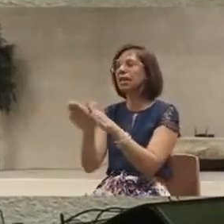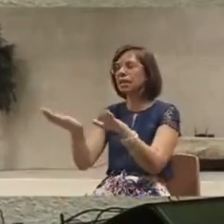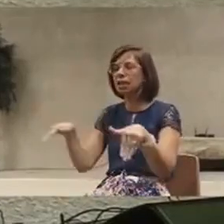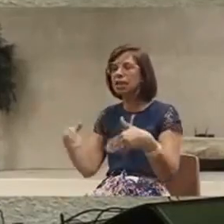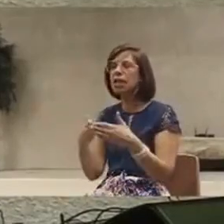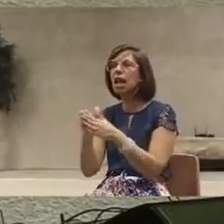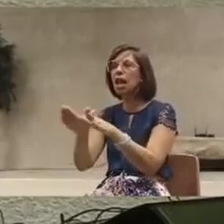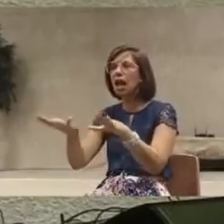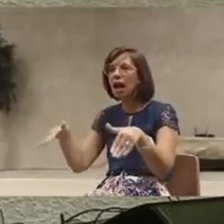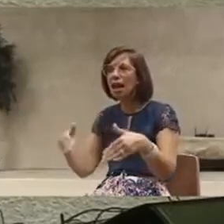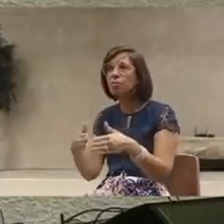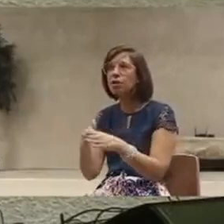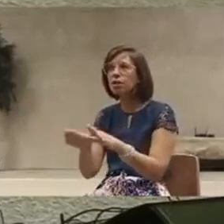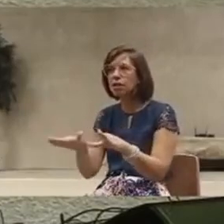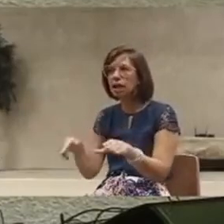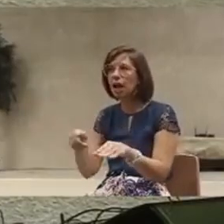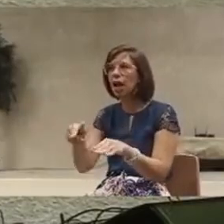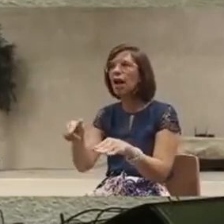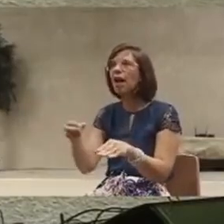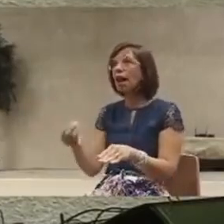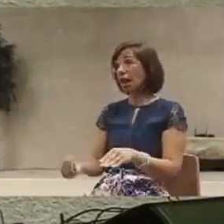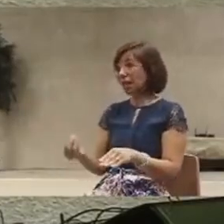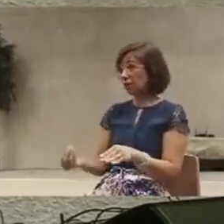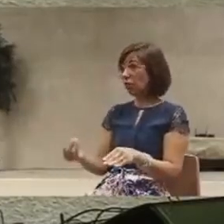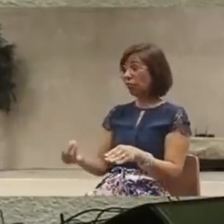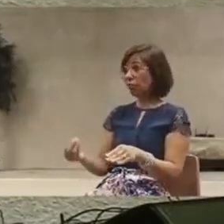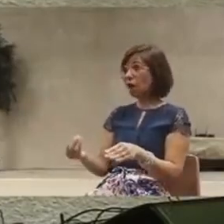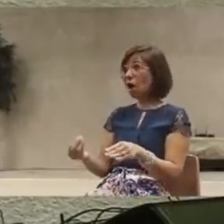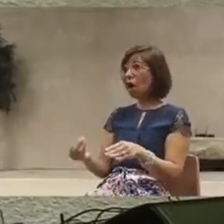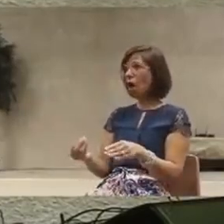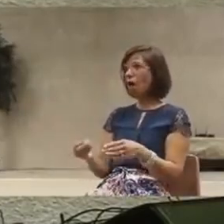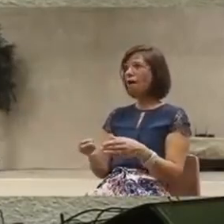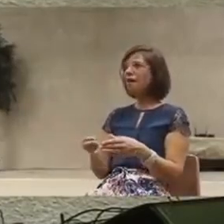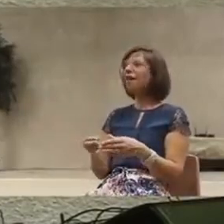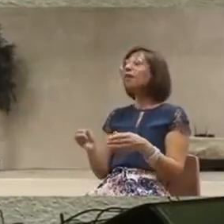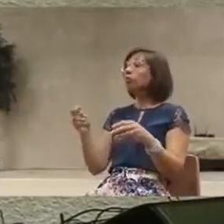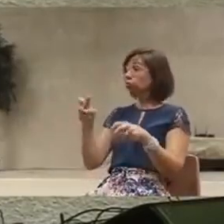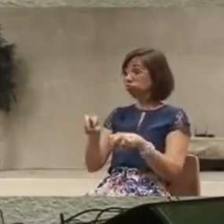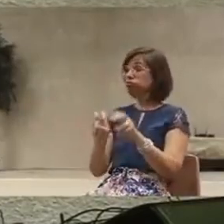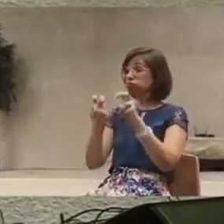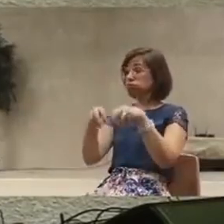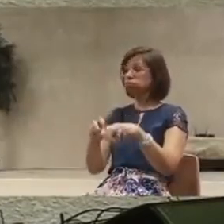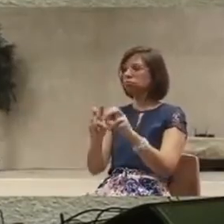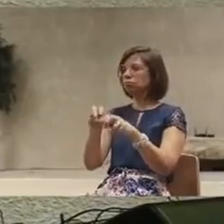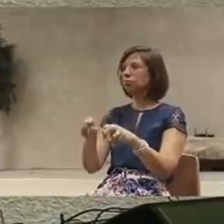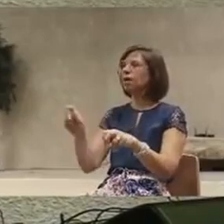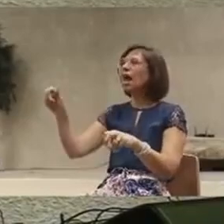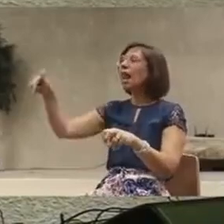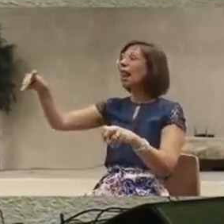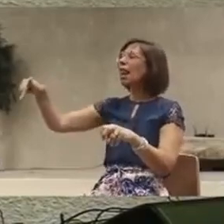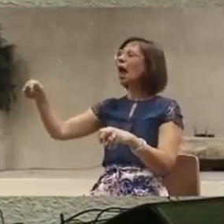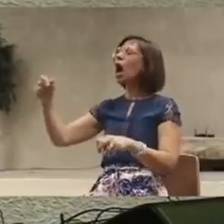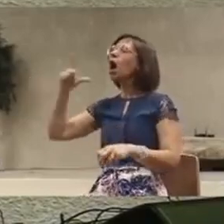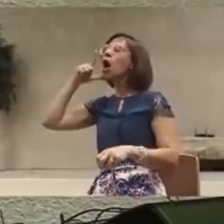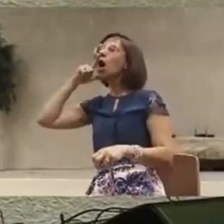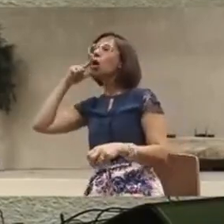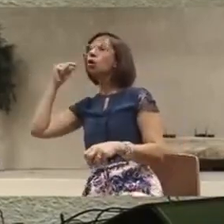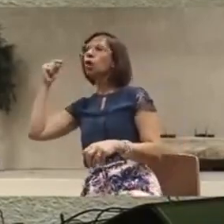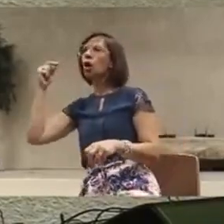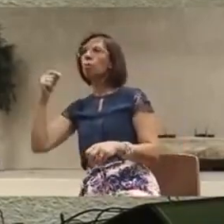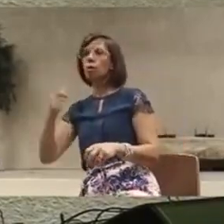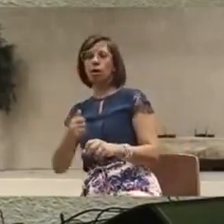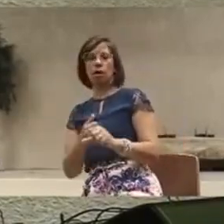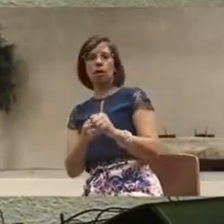met la barre et l'enfant saisit. C'est un petit peu comme ça des fois. Hein. On survit, on tient, mais quand on croit qu'on va couler,